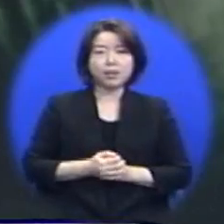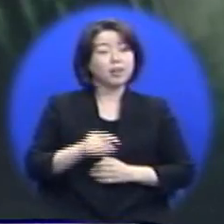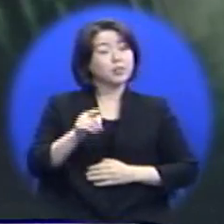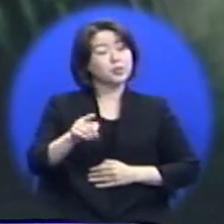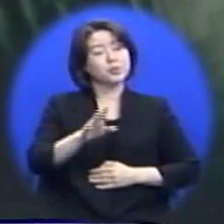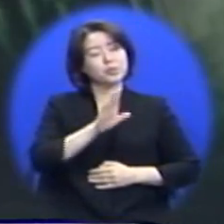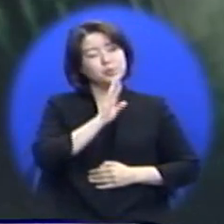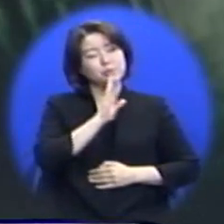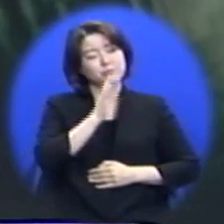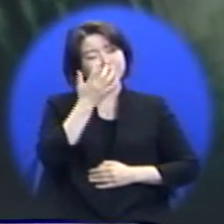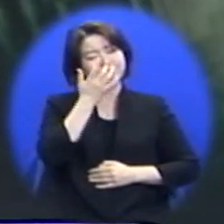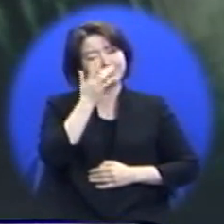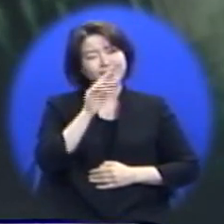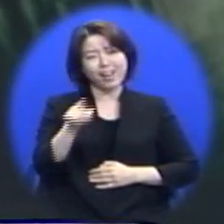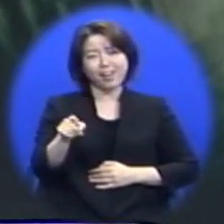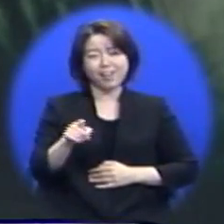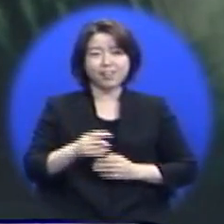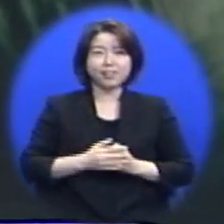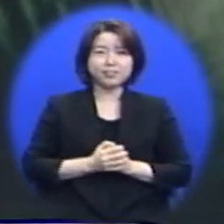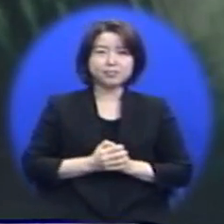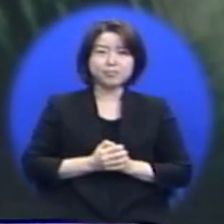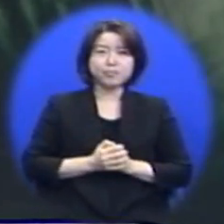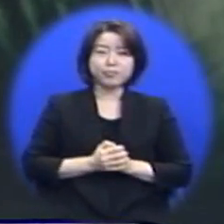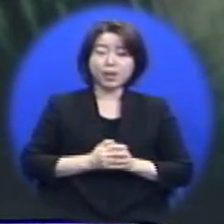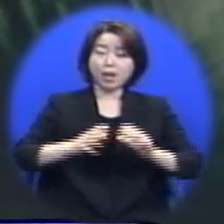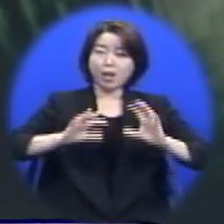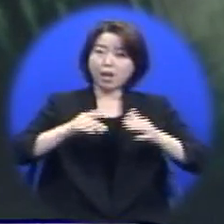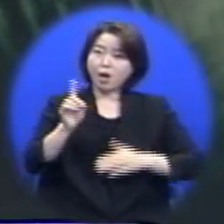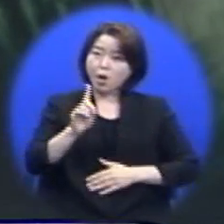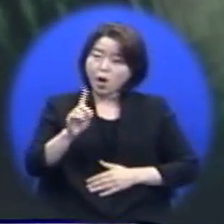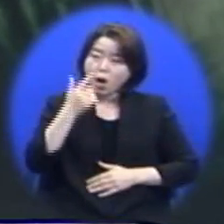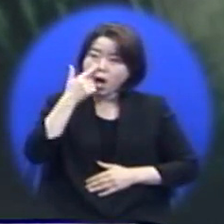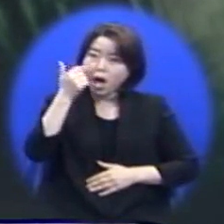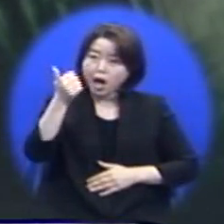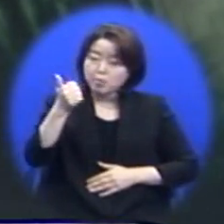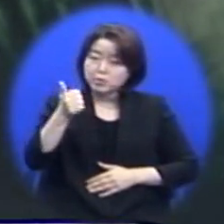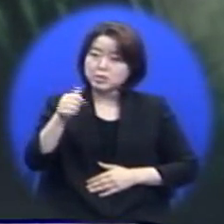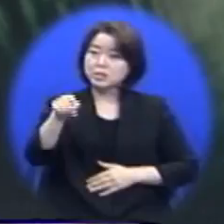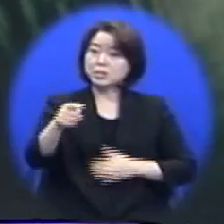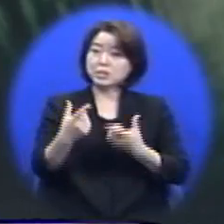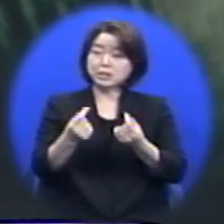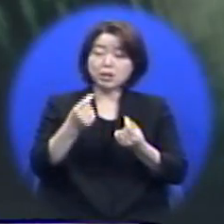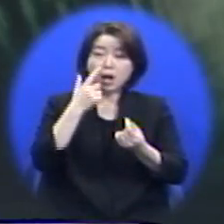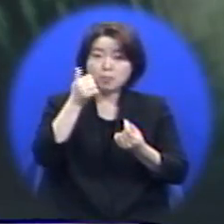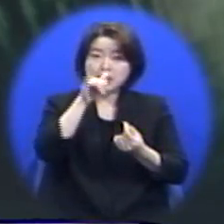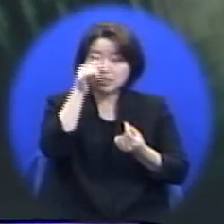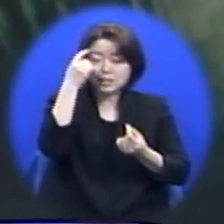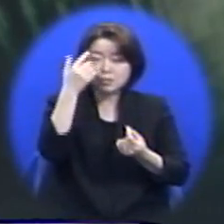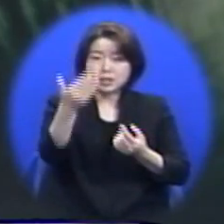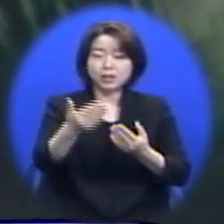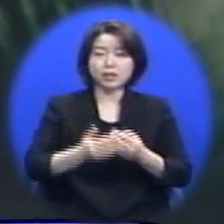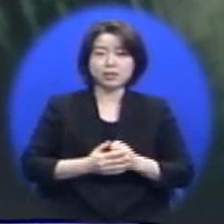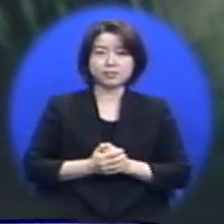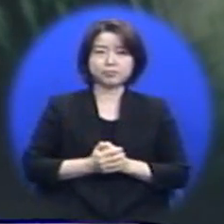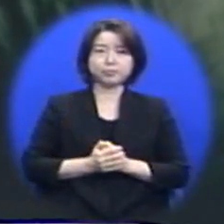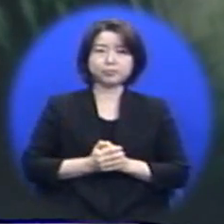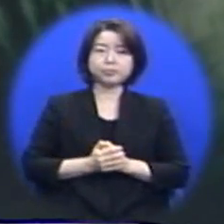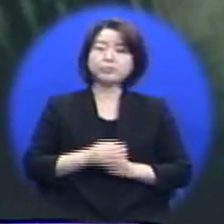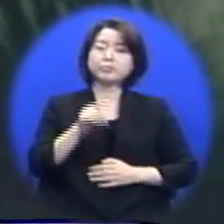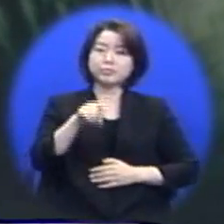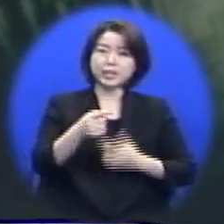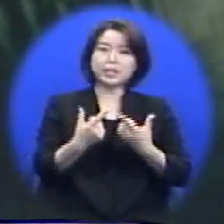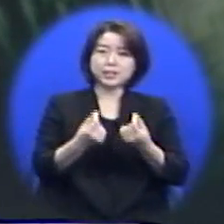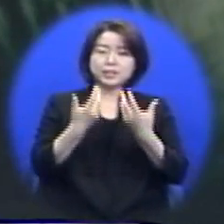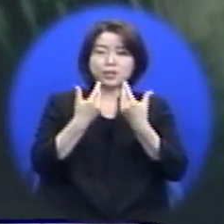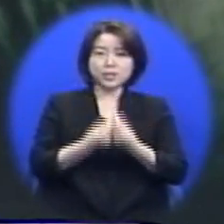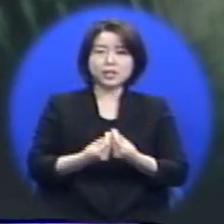이건 정말 이해가 안 되는 일이에요. 세상에 어떻게 아버지라고 그래도 그런 아버지가 있을 수 있어요? 이런